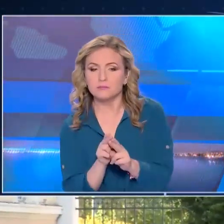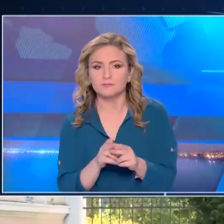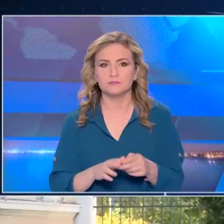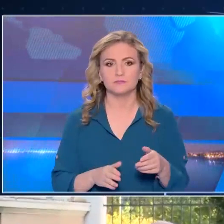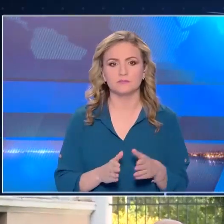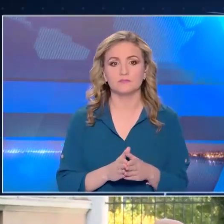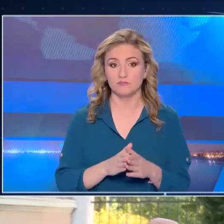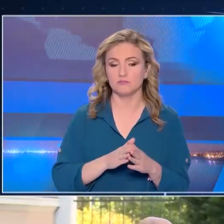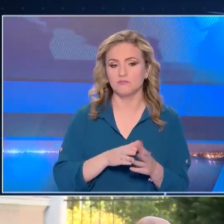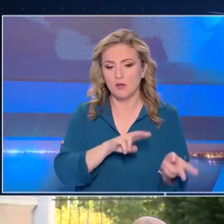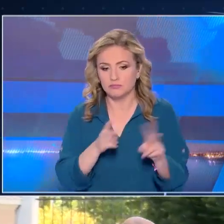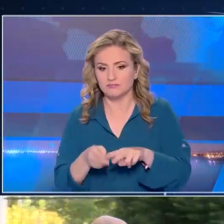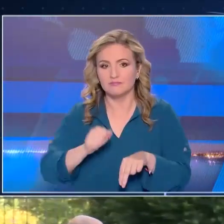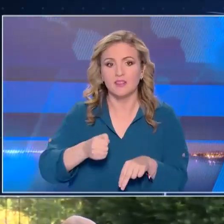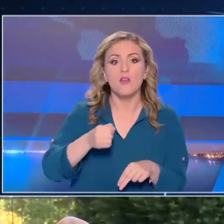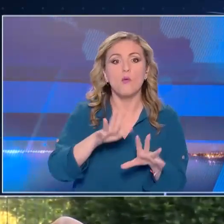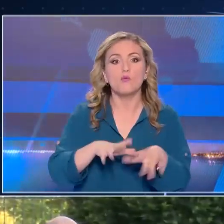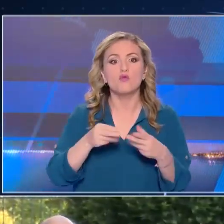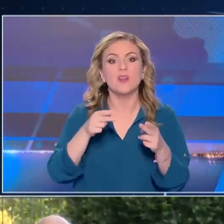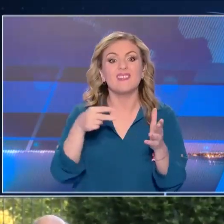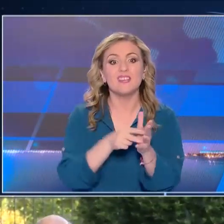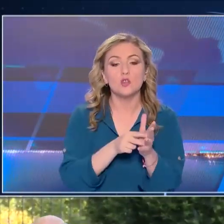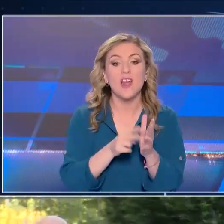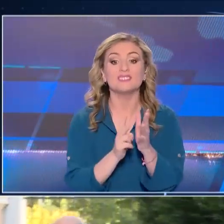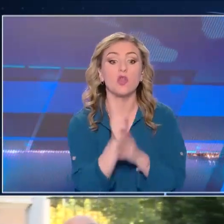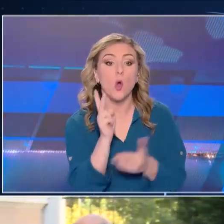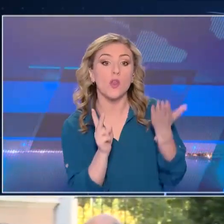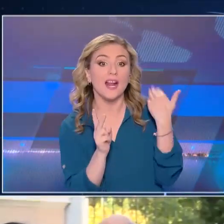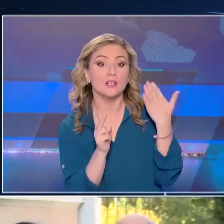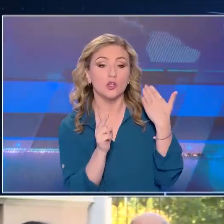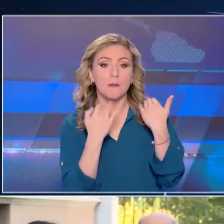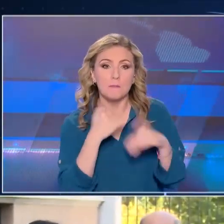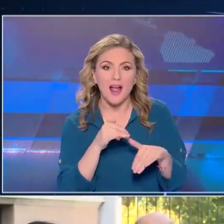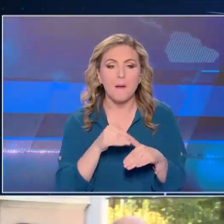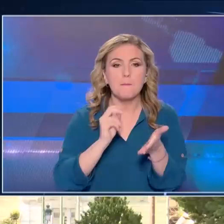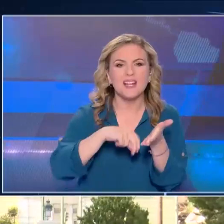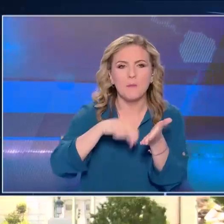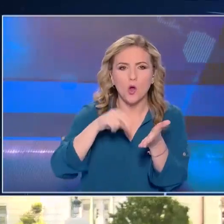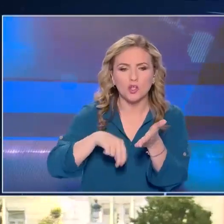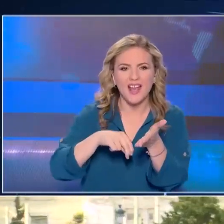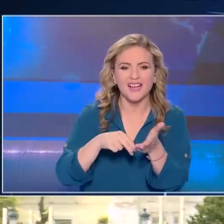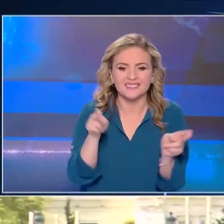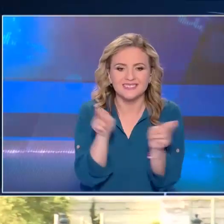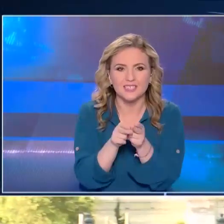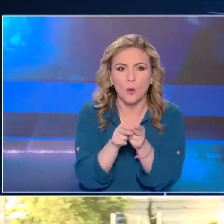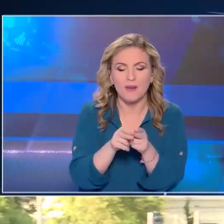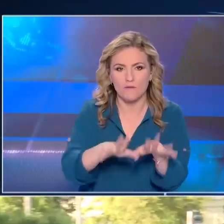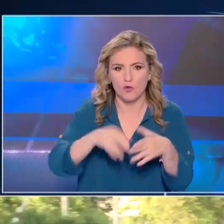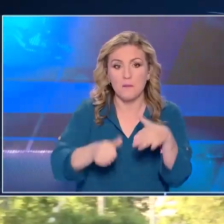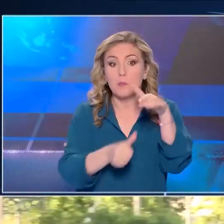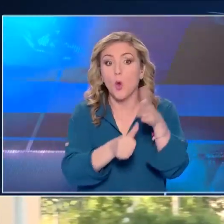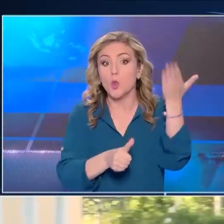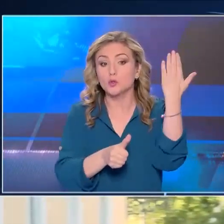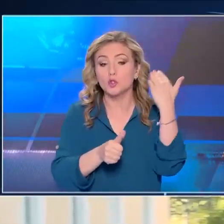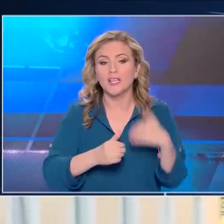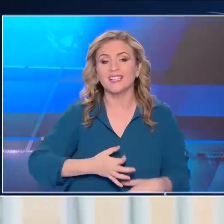Έτσι είναι. Έχει υπάρξει άλλη μια τέτοια Βουλή το 2012, στα χρόνια των μνημονίων. Τότε πρόεδρος της Βουλής